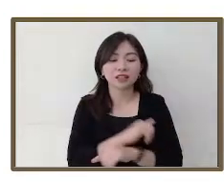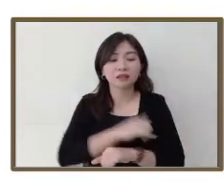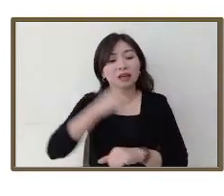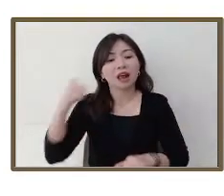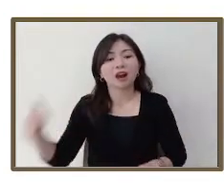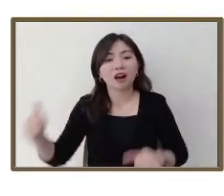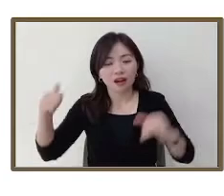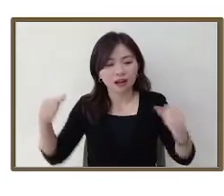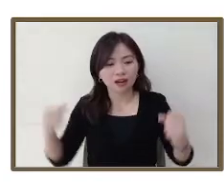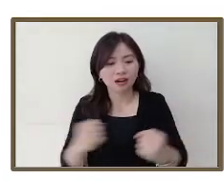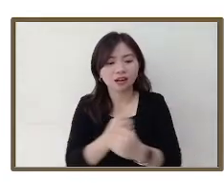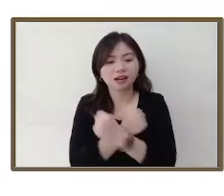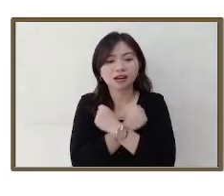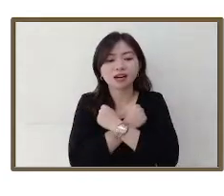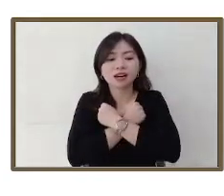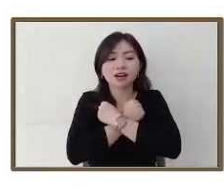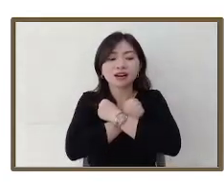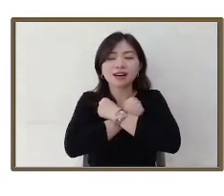na